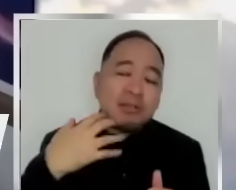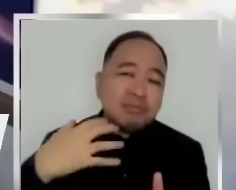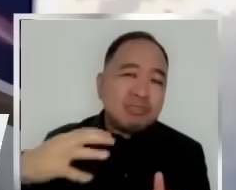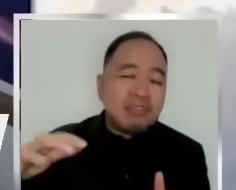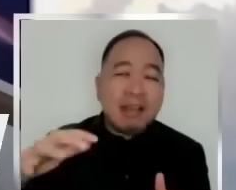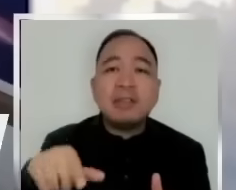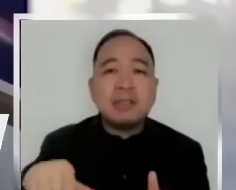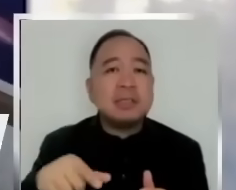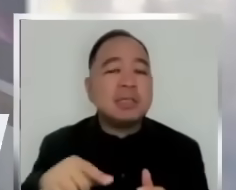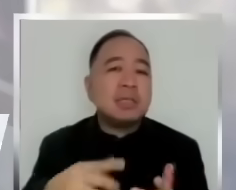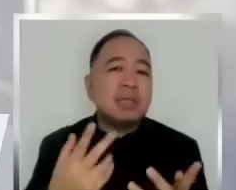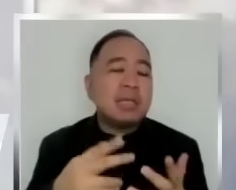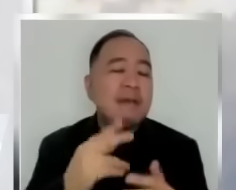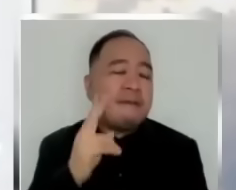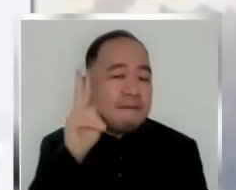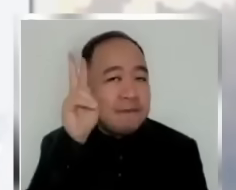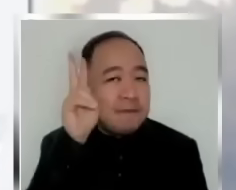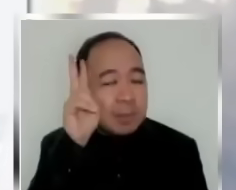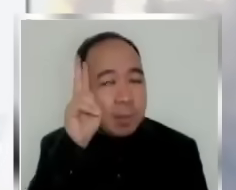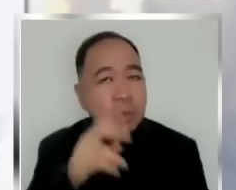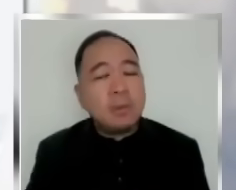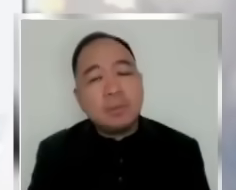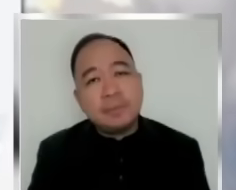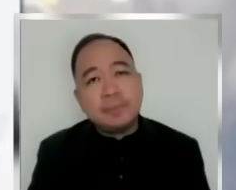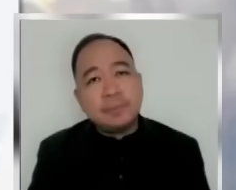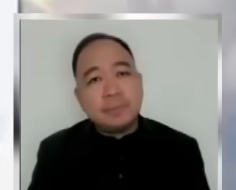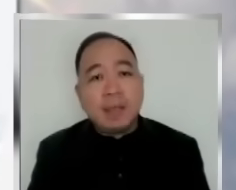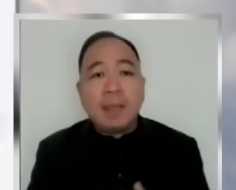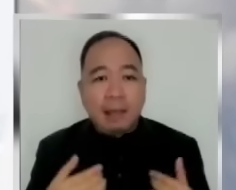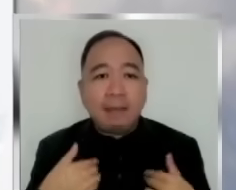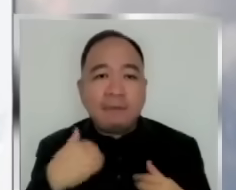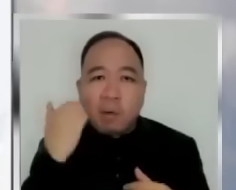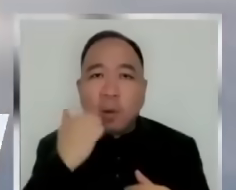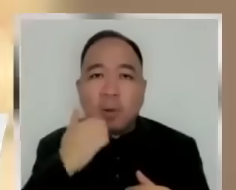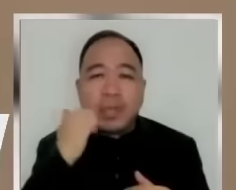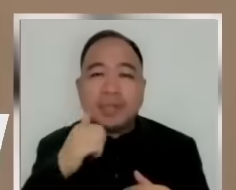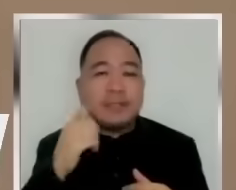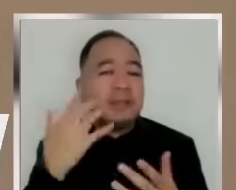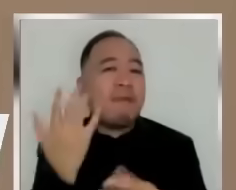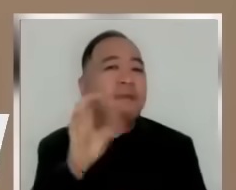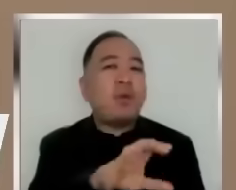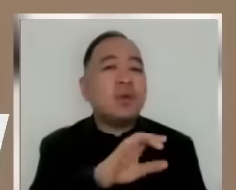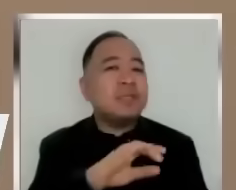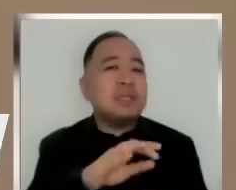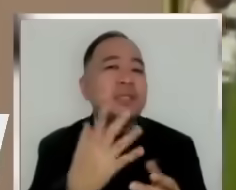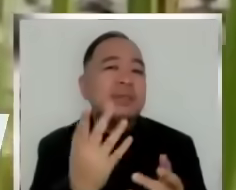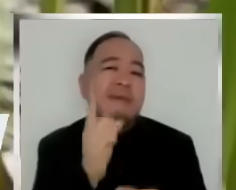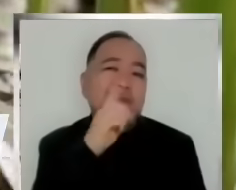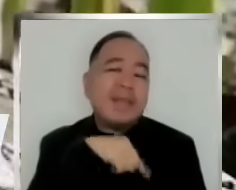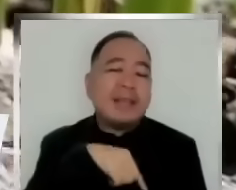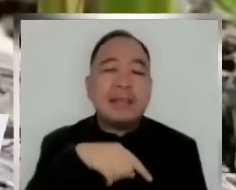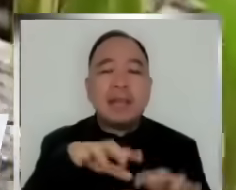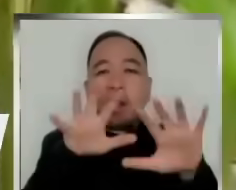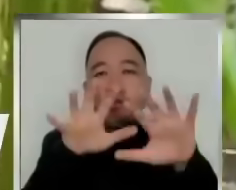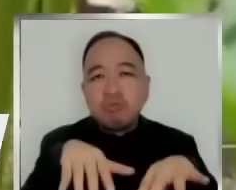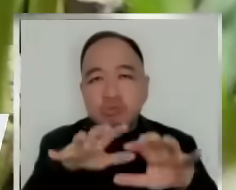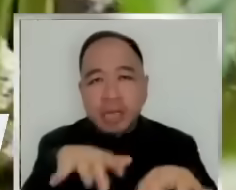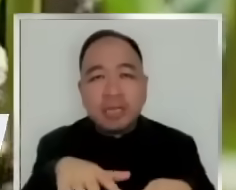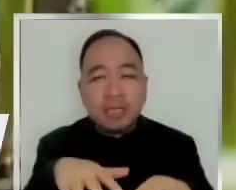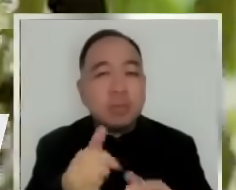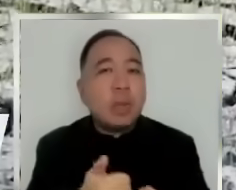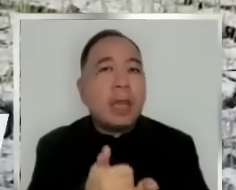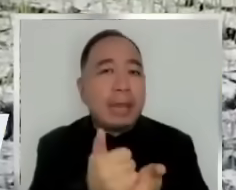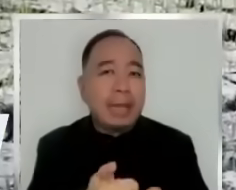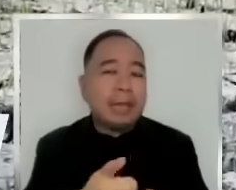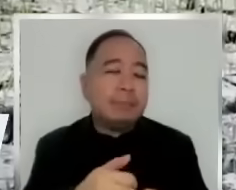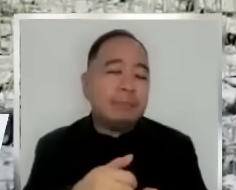regular na rain cloud seeding para matugunan ang kakulangan sa patubig. Habang ang Pangulo, nitong Mayo lang ay